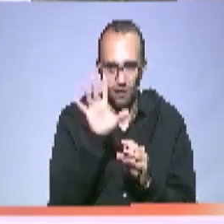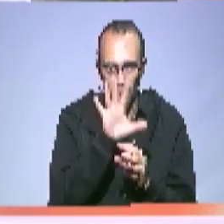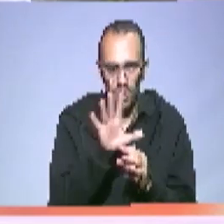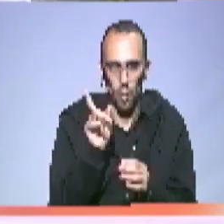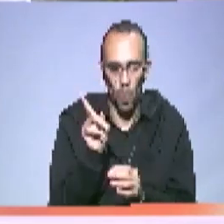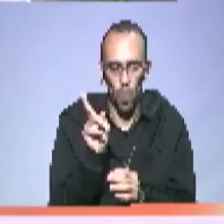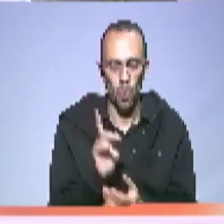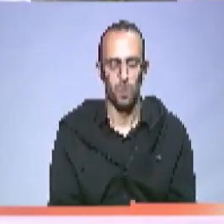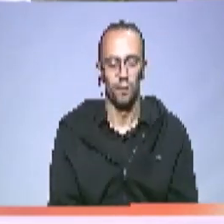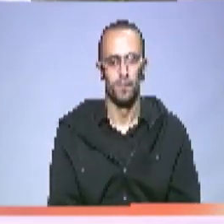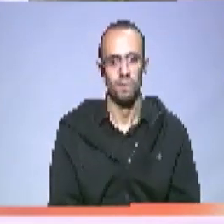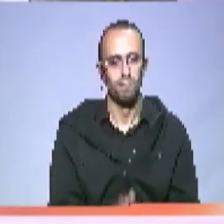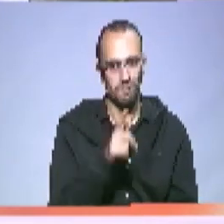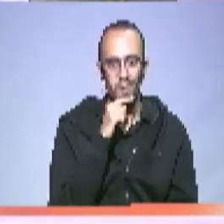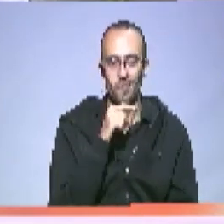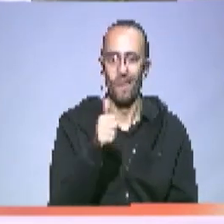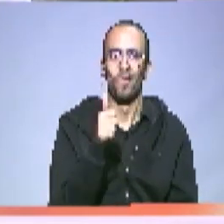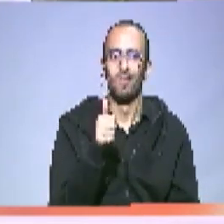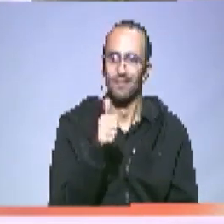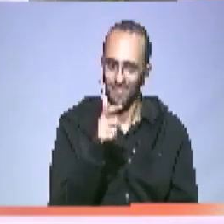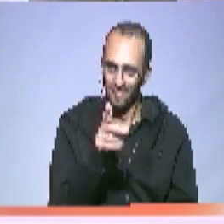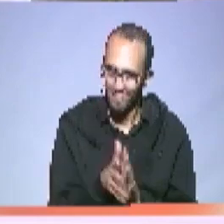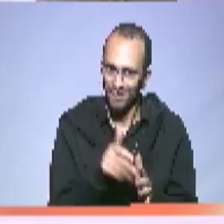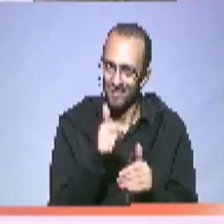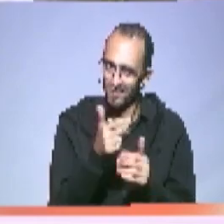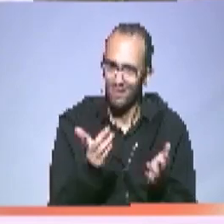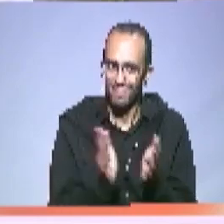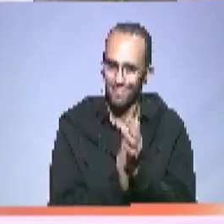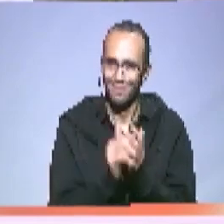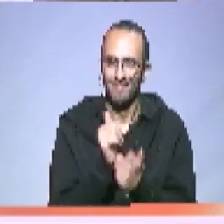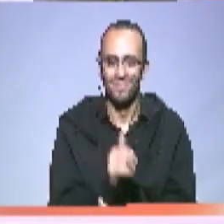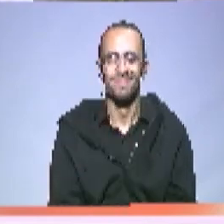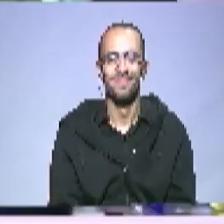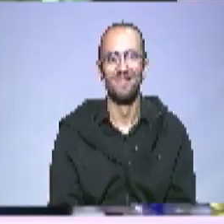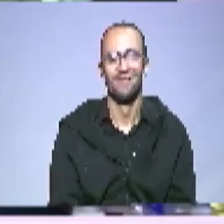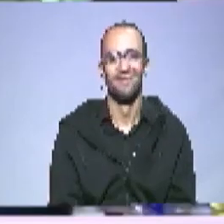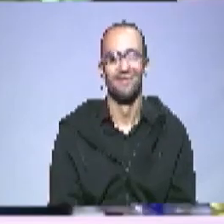عليك. ماشي. انت بتقولي ايه؟ يلا بقى. لا ما